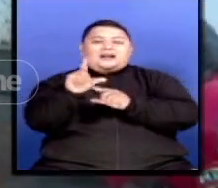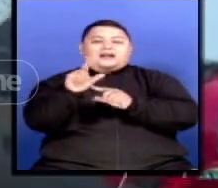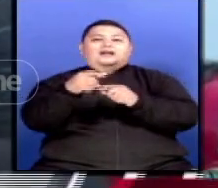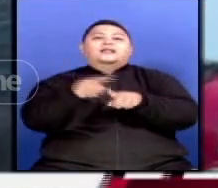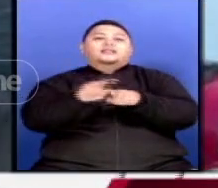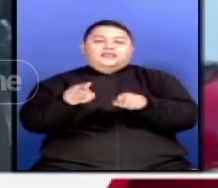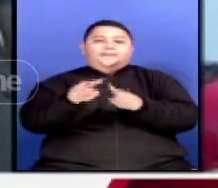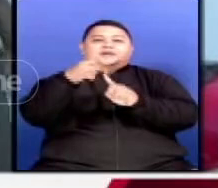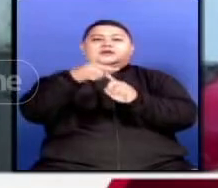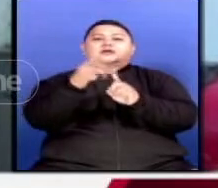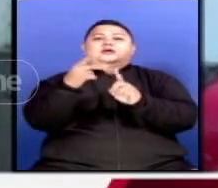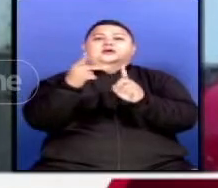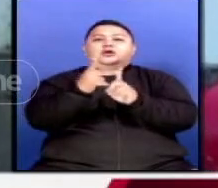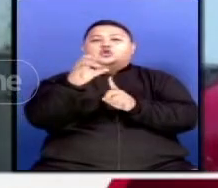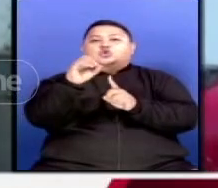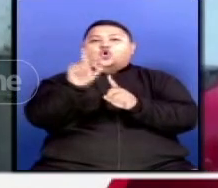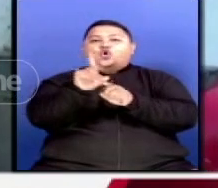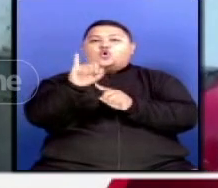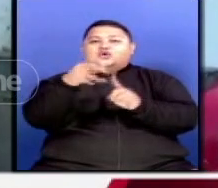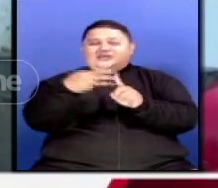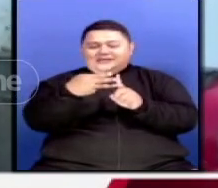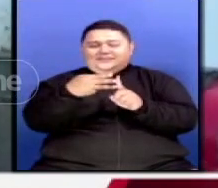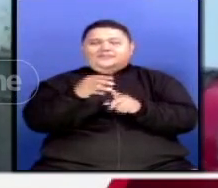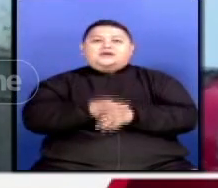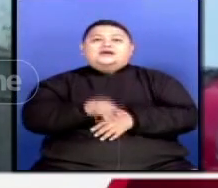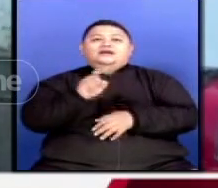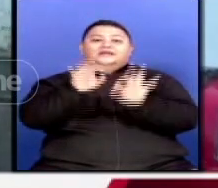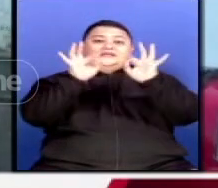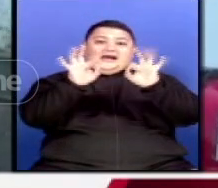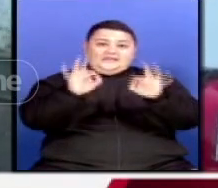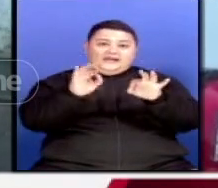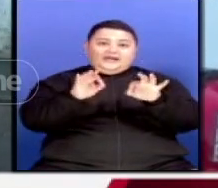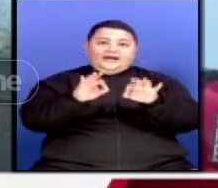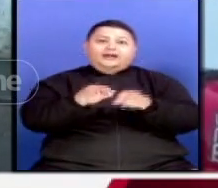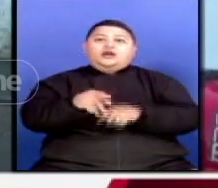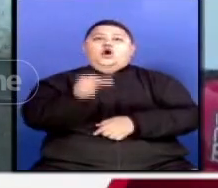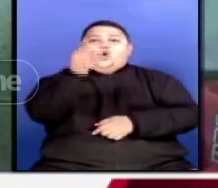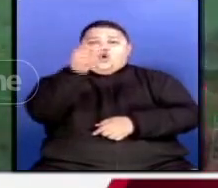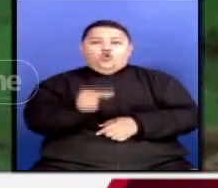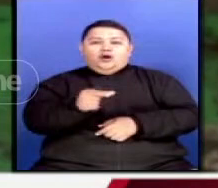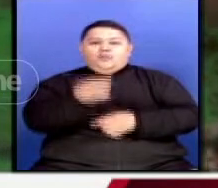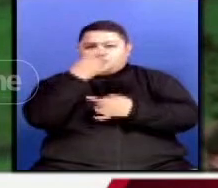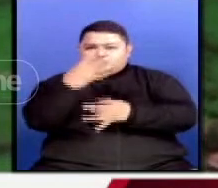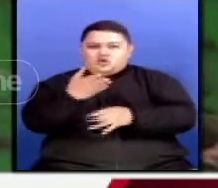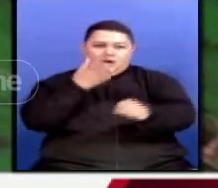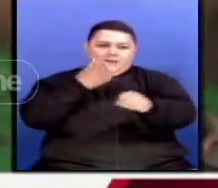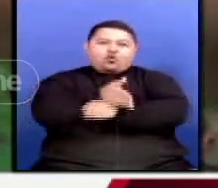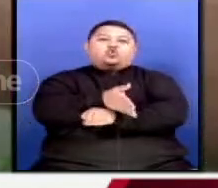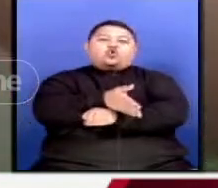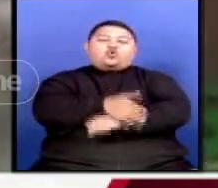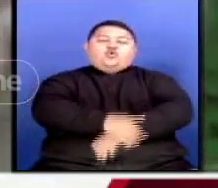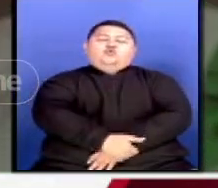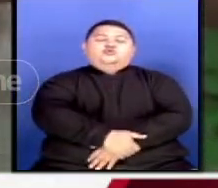tapi juga toyib. Yaitu nanti diajarkan butcher. Butcher itu adalah memotong daging dengan baik.